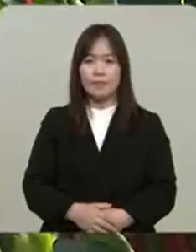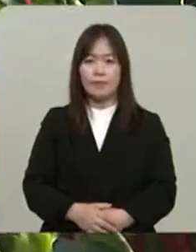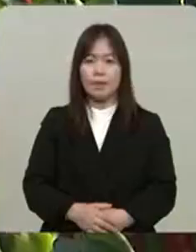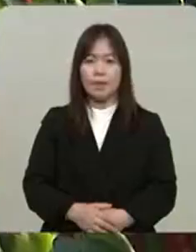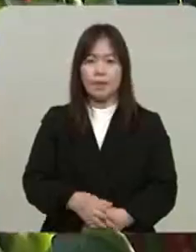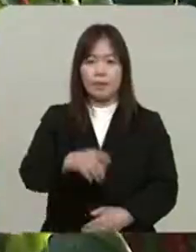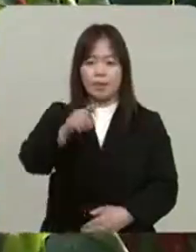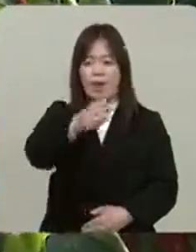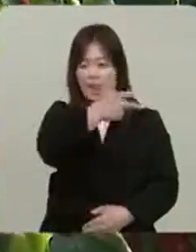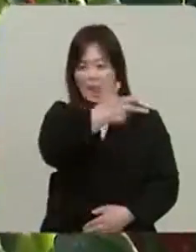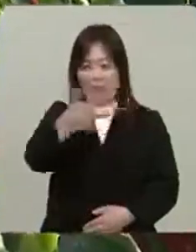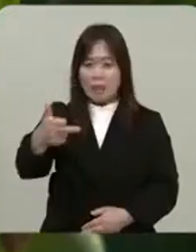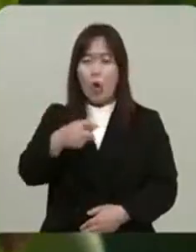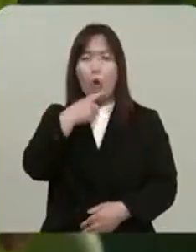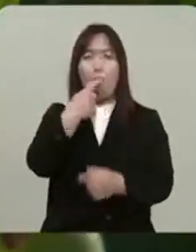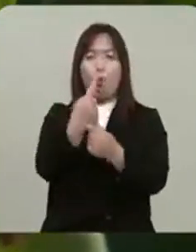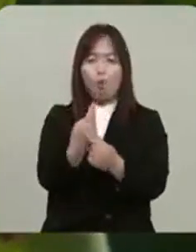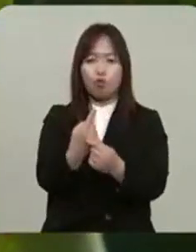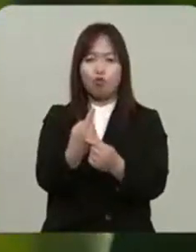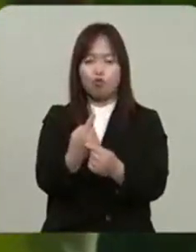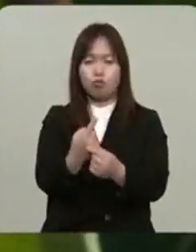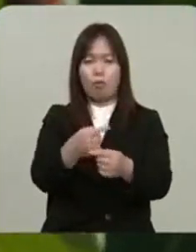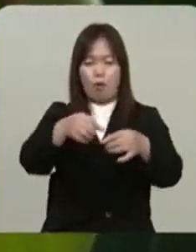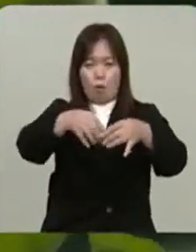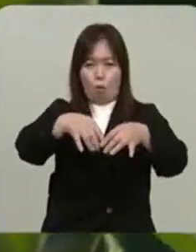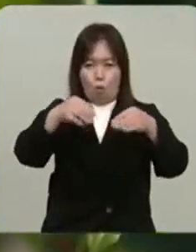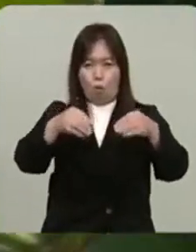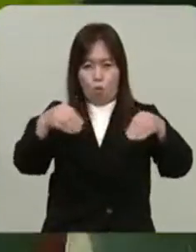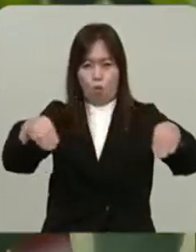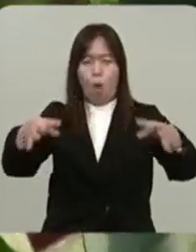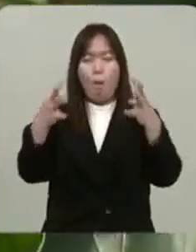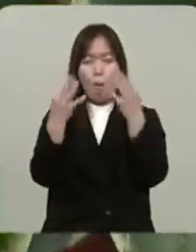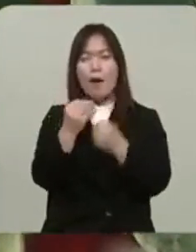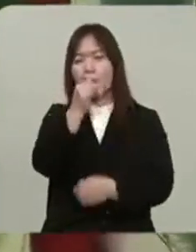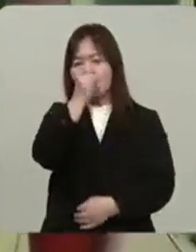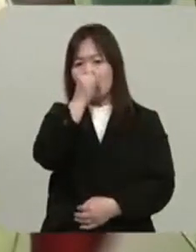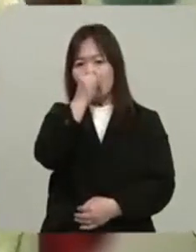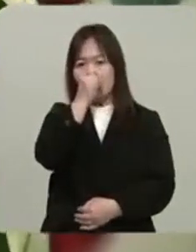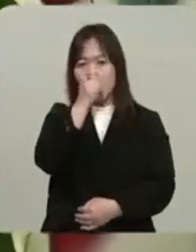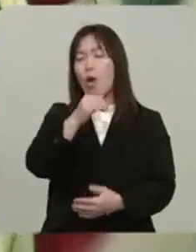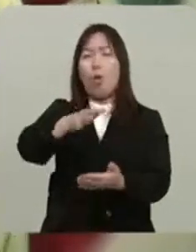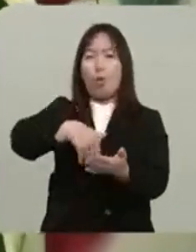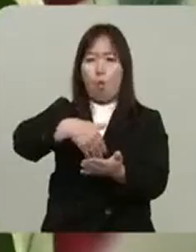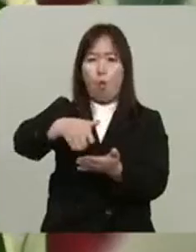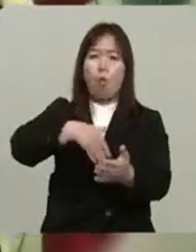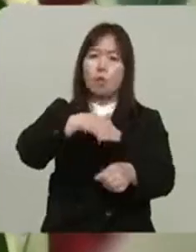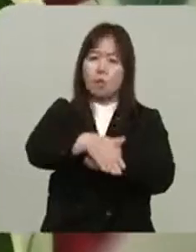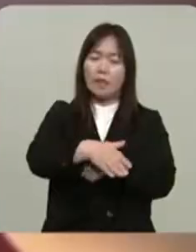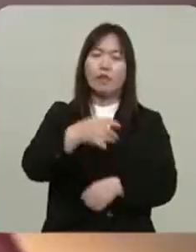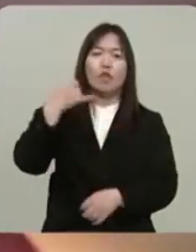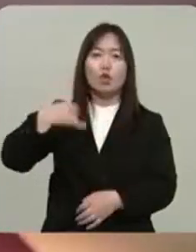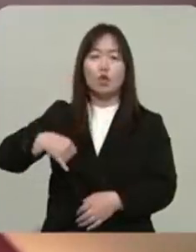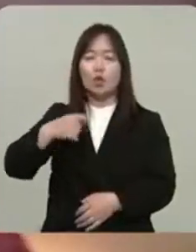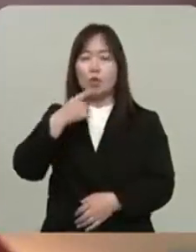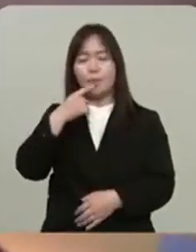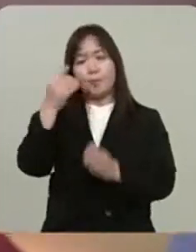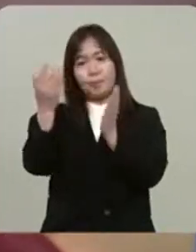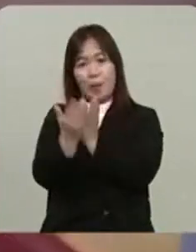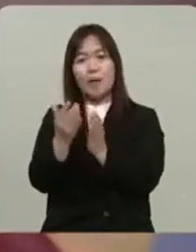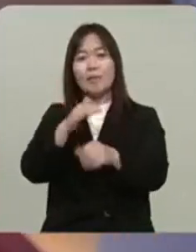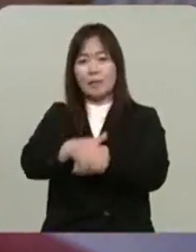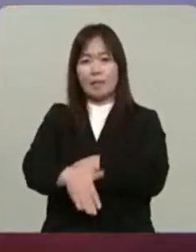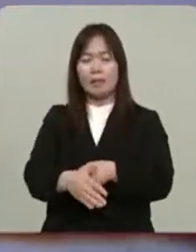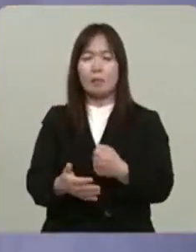나선형 모양의 큼지막한 고추가 가지마다 주렁주렁 달렸습니다. 볶음 음식을 즐기는 중국인 입맛을 겨냥해